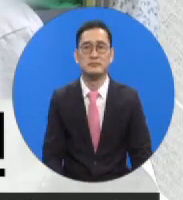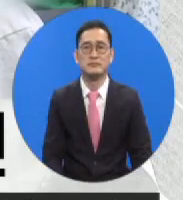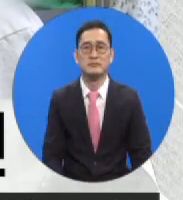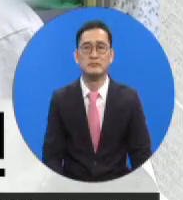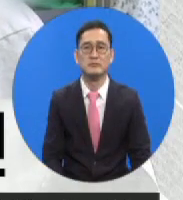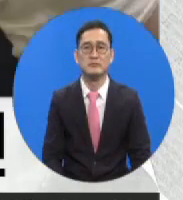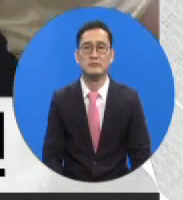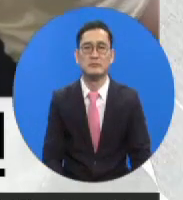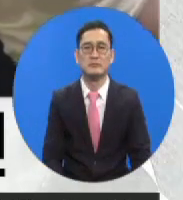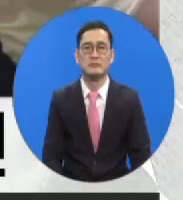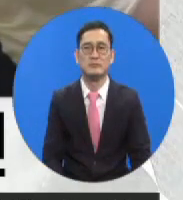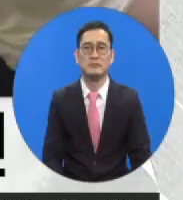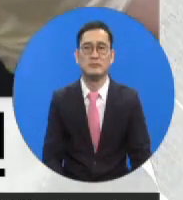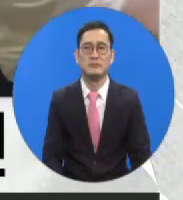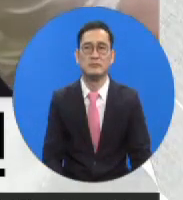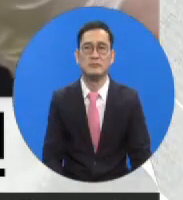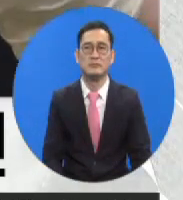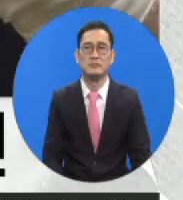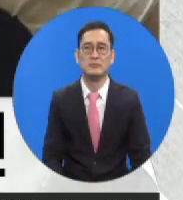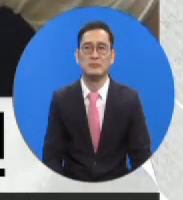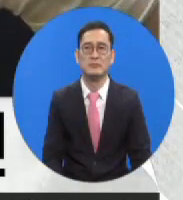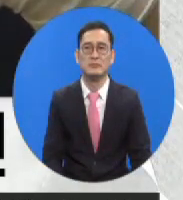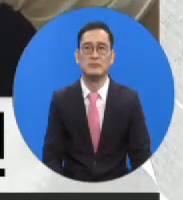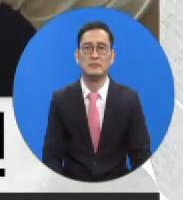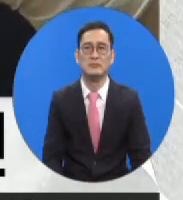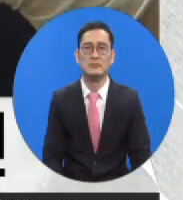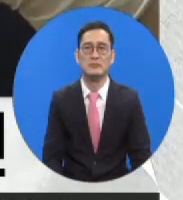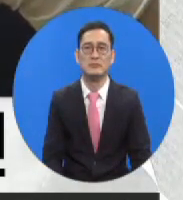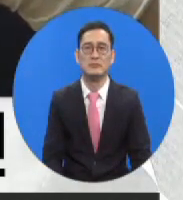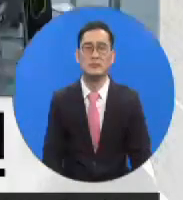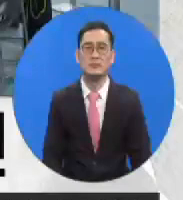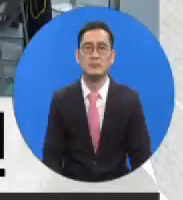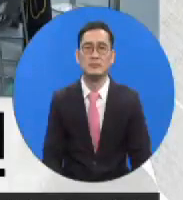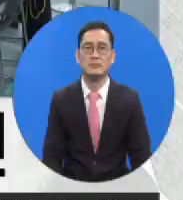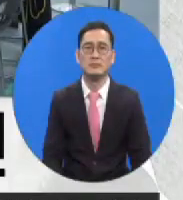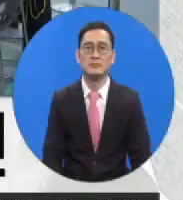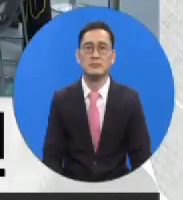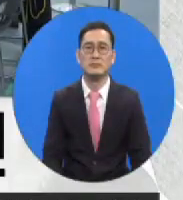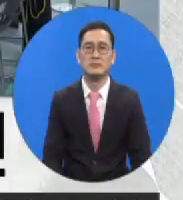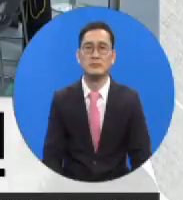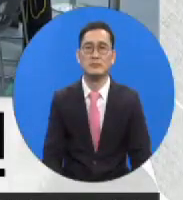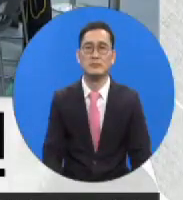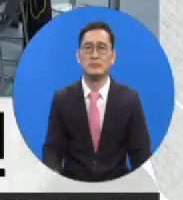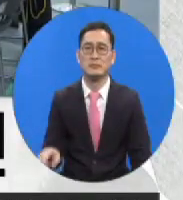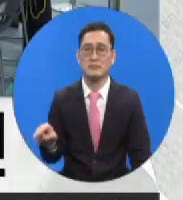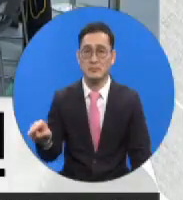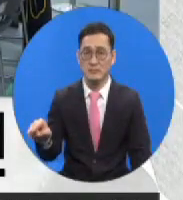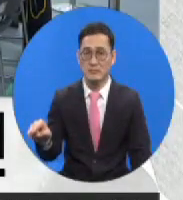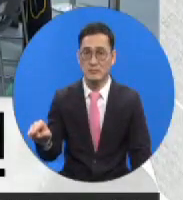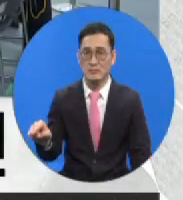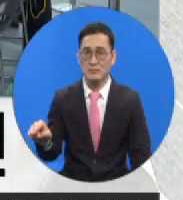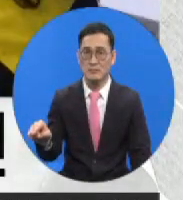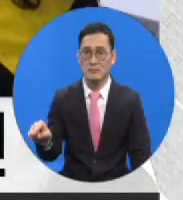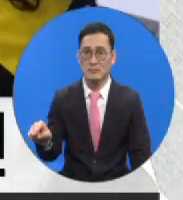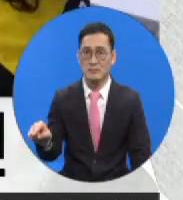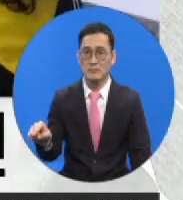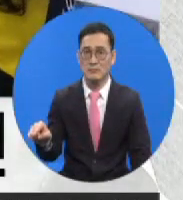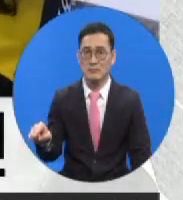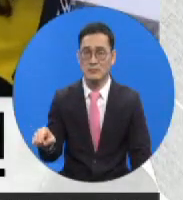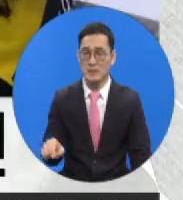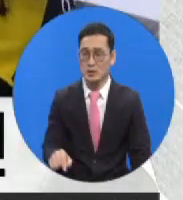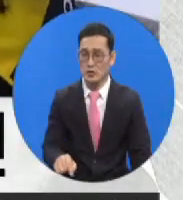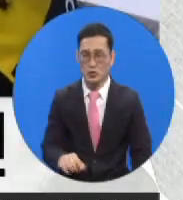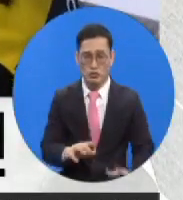오히려 이것은 무슨 정부 당국이 정말 국민들의 생명을 소중하게 생각하는 정부가